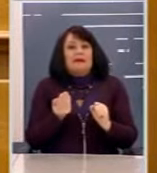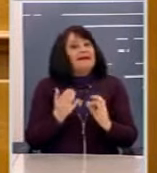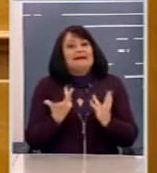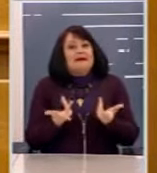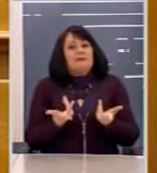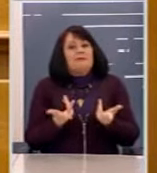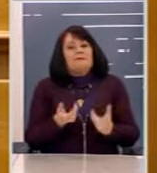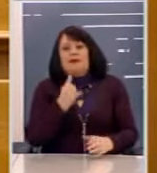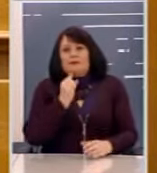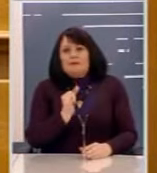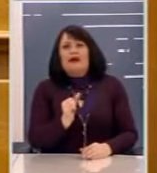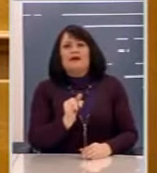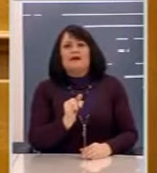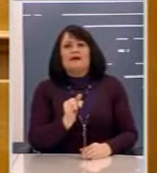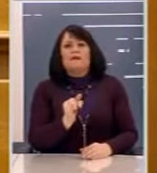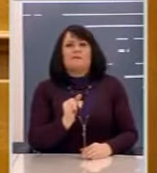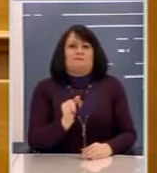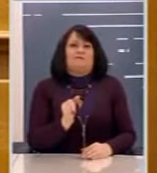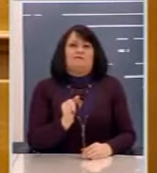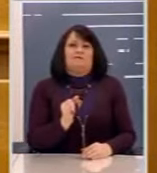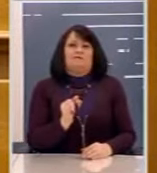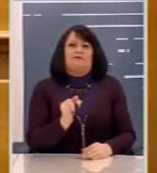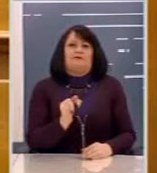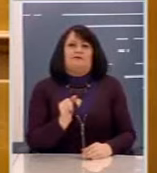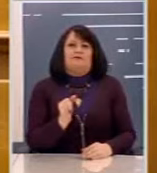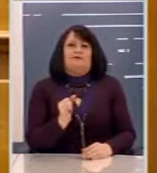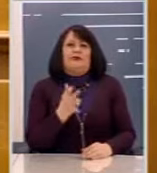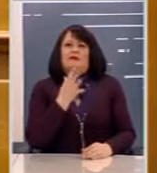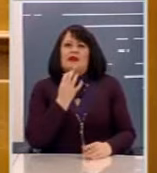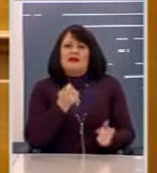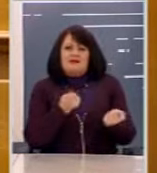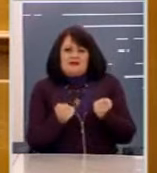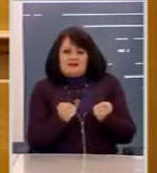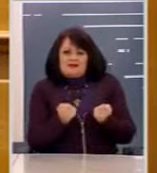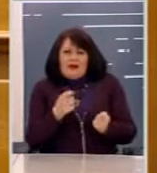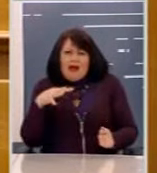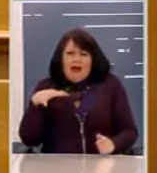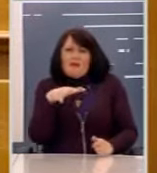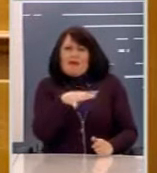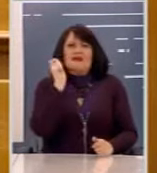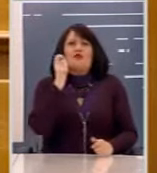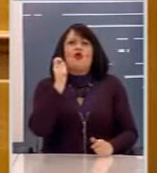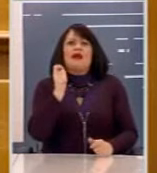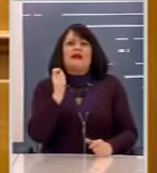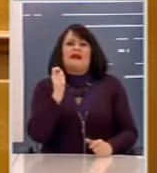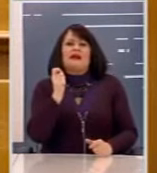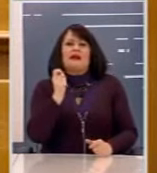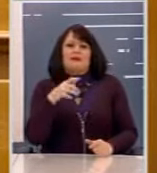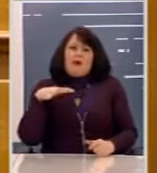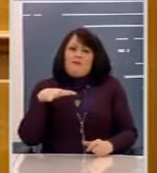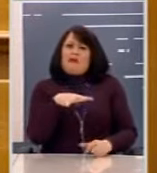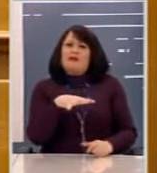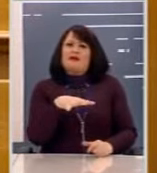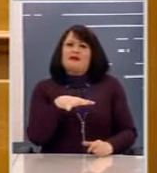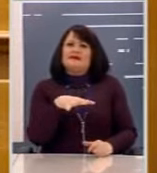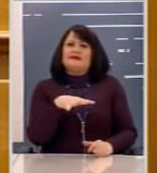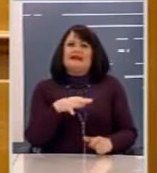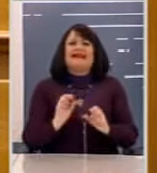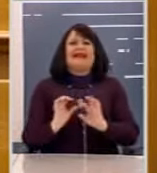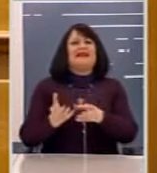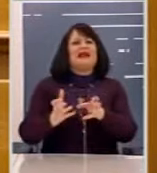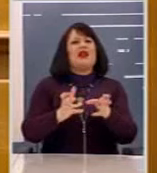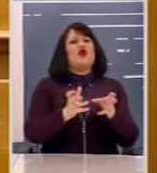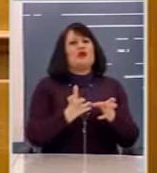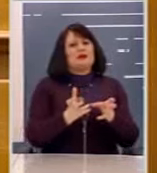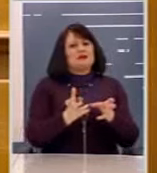προηγούνταν πάντα μια συντονισμένη επίθεση πολιτικών προσώπων και κυρίως μηντιακού